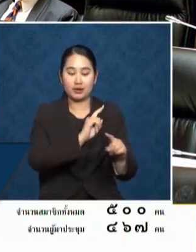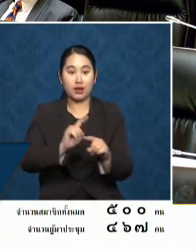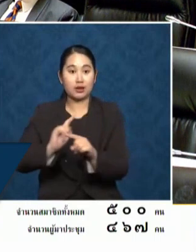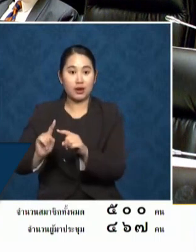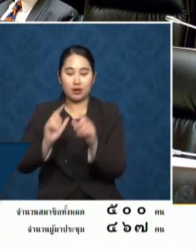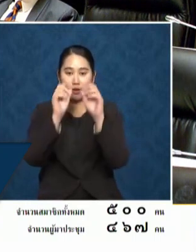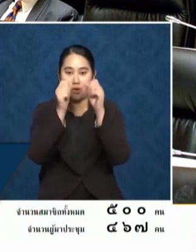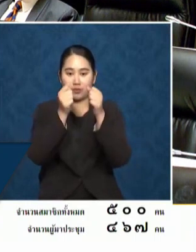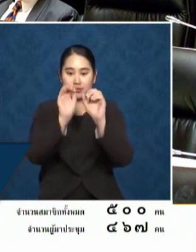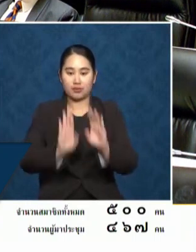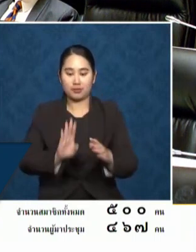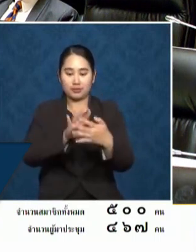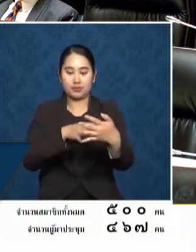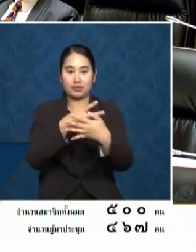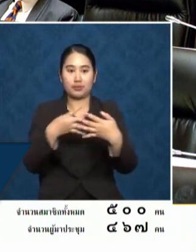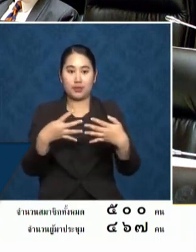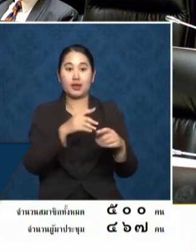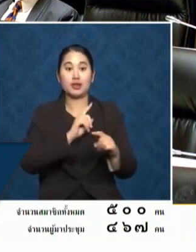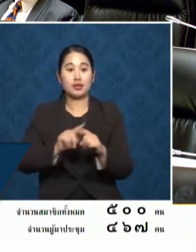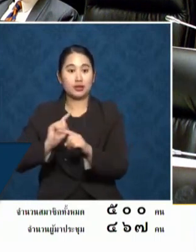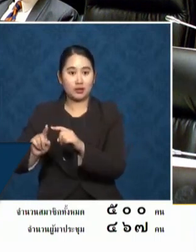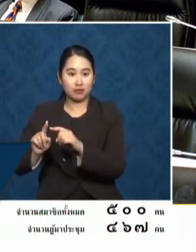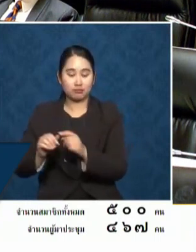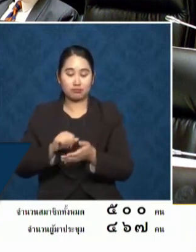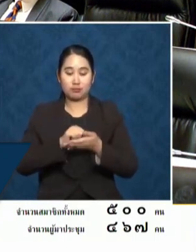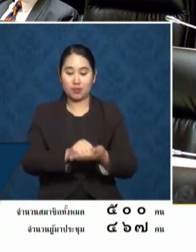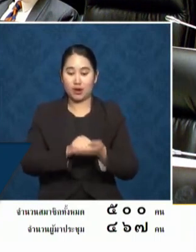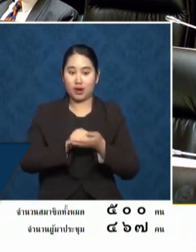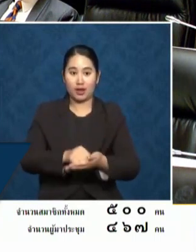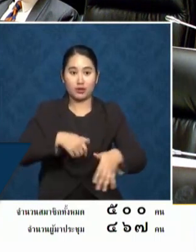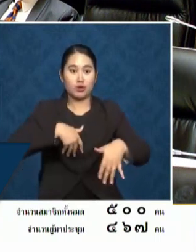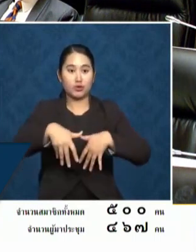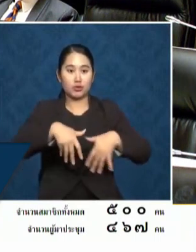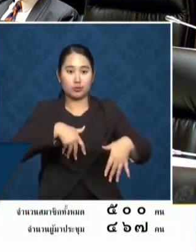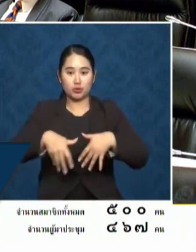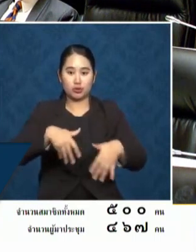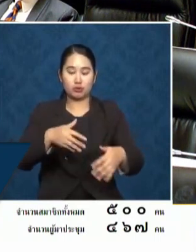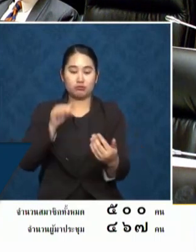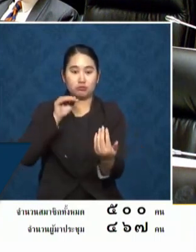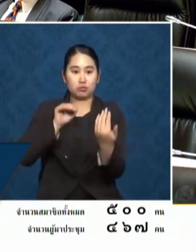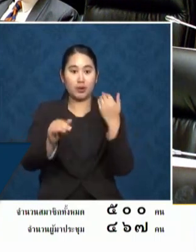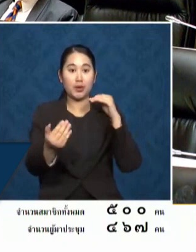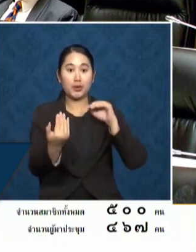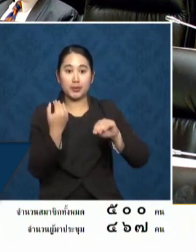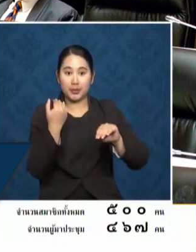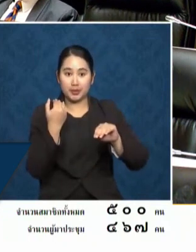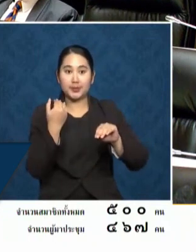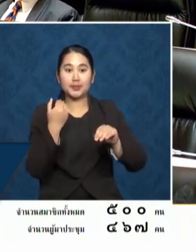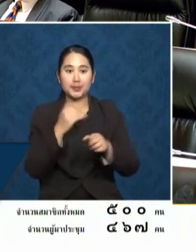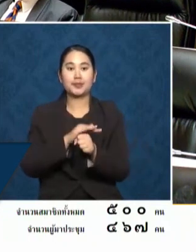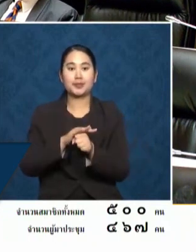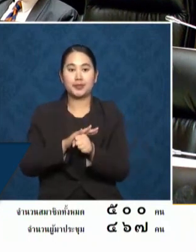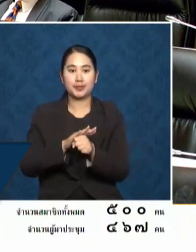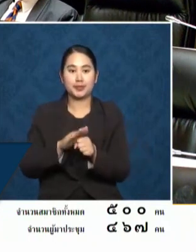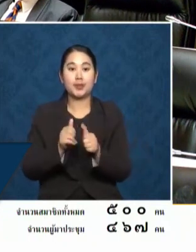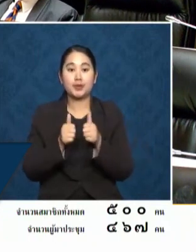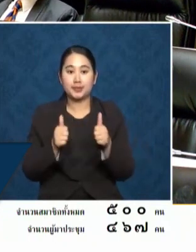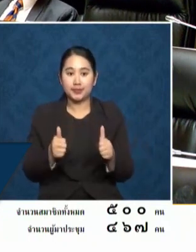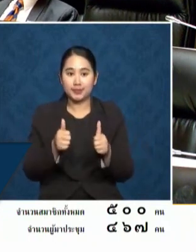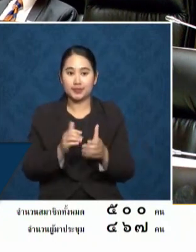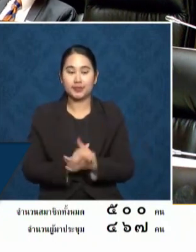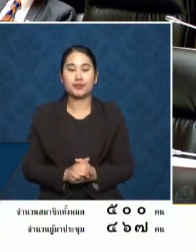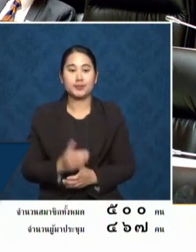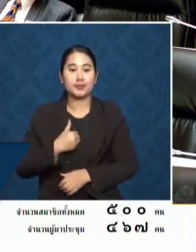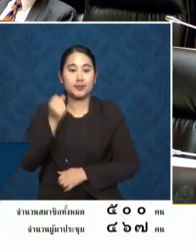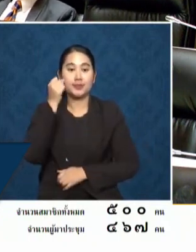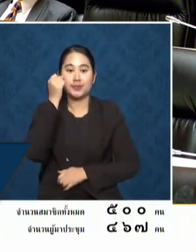บรรลุเป้าหมายดังกล่าวโดยพยายามอำนวยความสะดวกต่อประชาชนในการใช้ถนนมากที่สุดเท่าที่พอจะทำได้